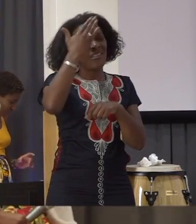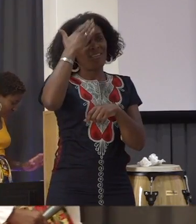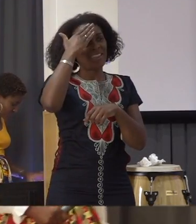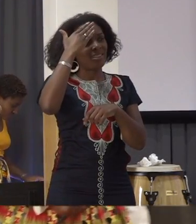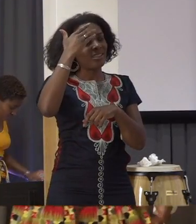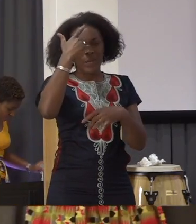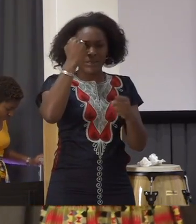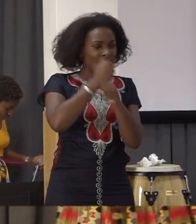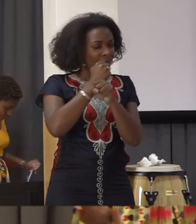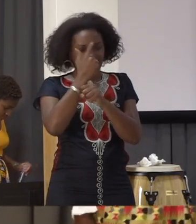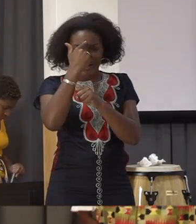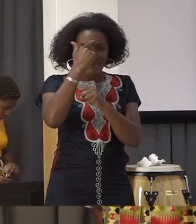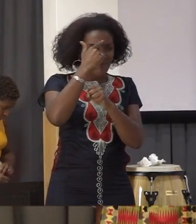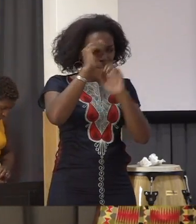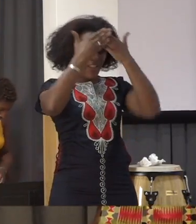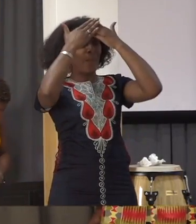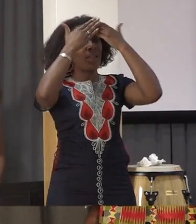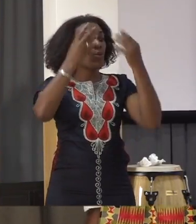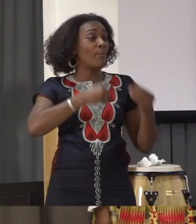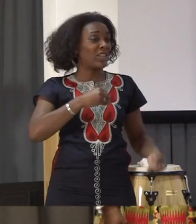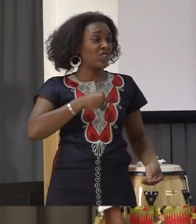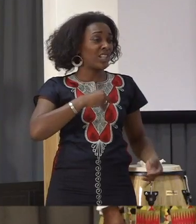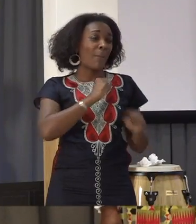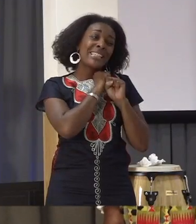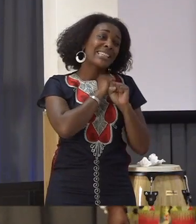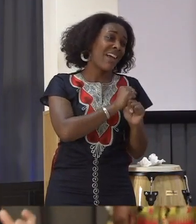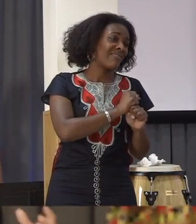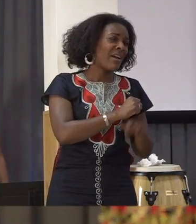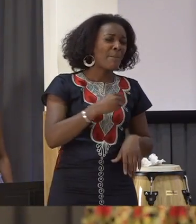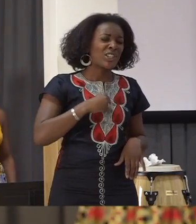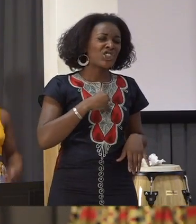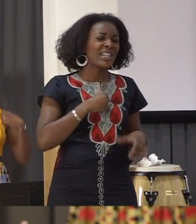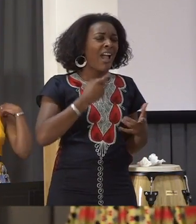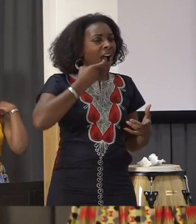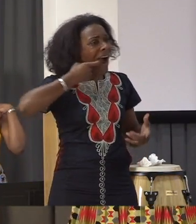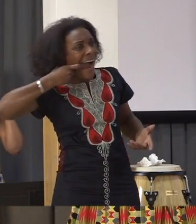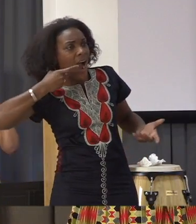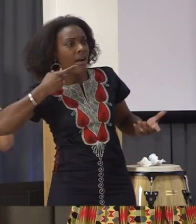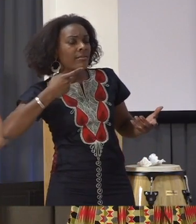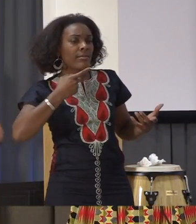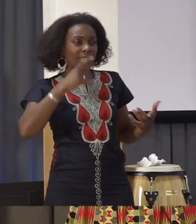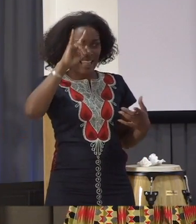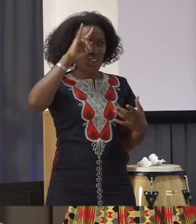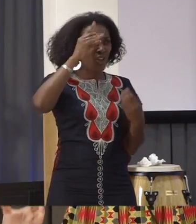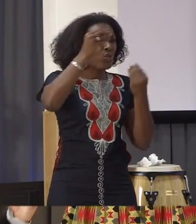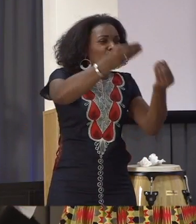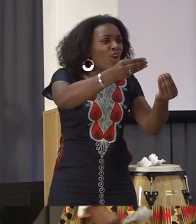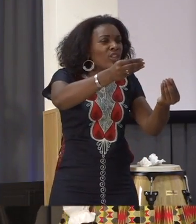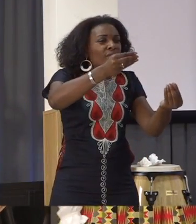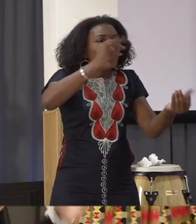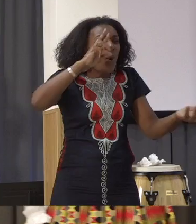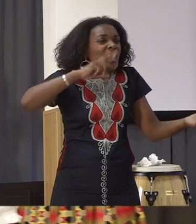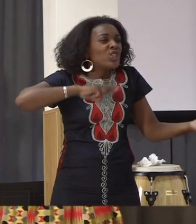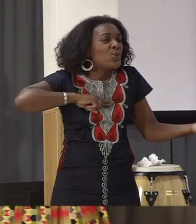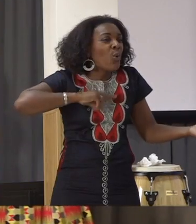des barreaux. Certains sont emprisonnés dans leurs péchés, certains sont emprisonnés dans leurs addictions, certains sont emprisonnés dans des fausses croyances ou dans